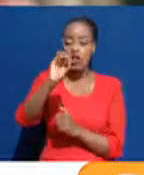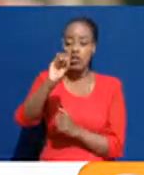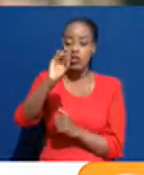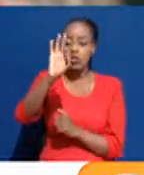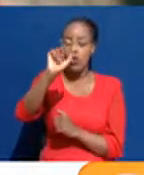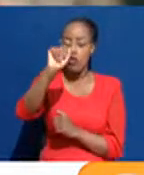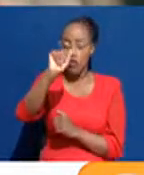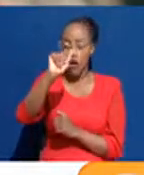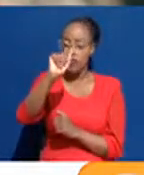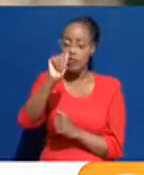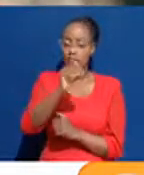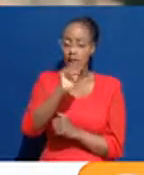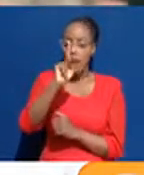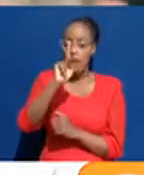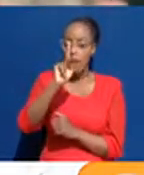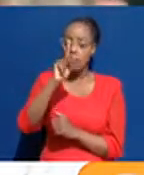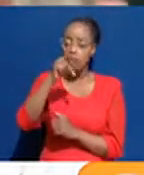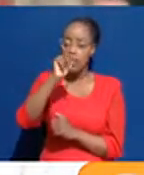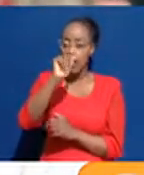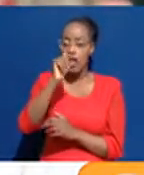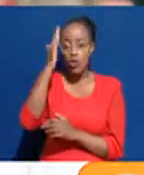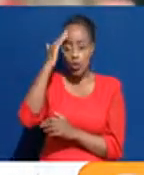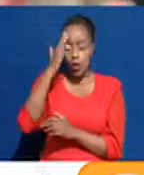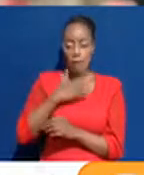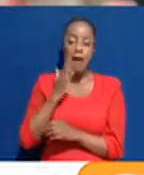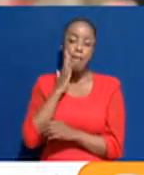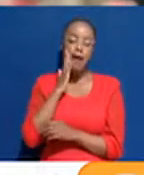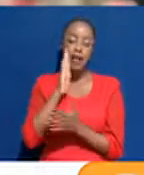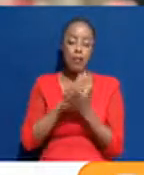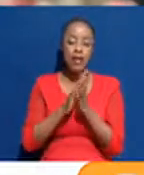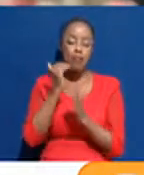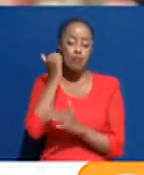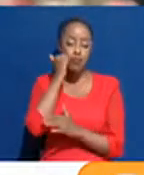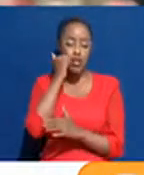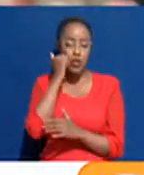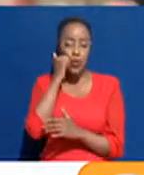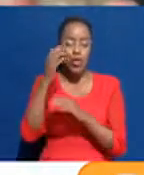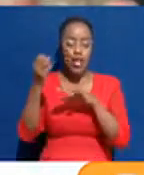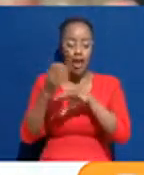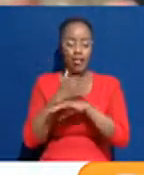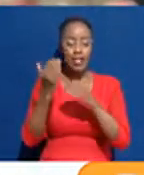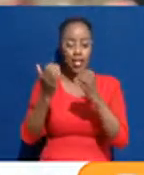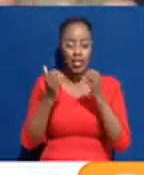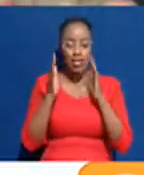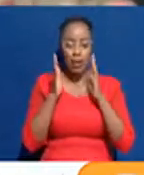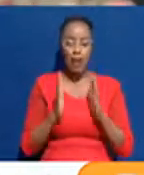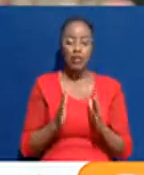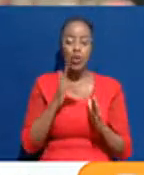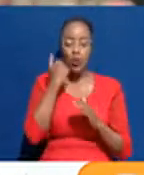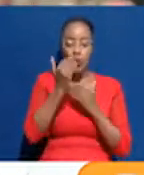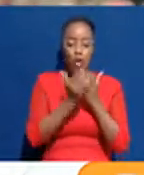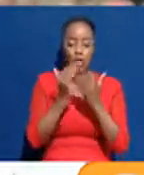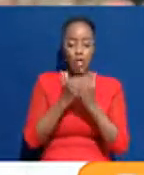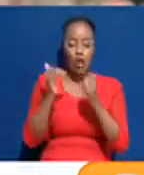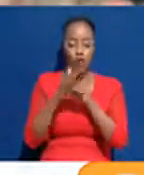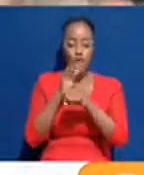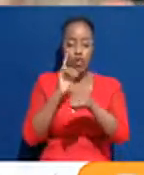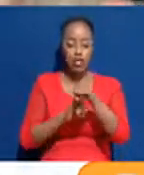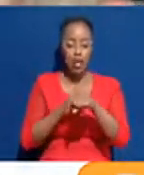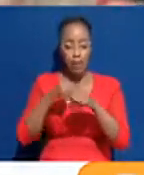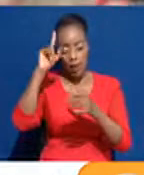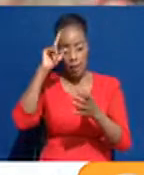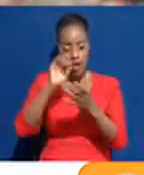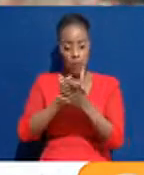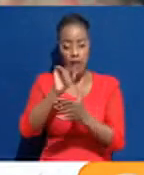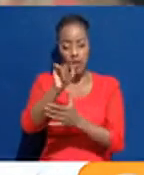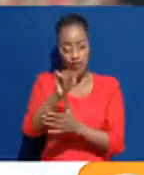madaka akawa akuja akakuwa mgonjwa cancer, unajua tena. Sasa ilikuwa ananidi mtu anamwangalia full time. Na I believe that was